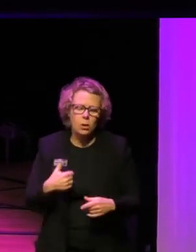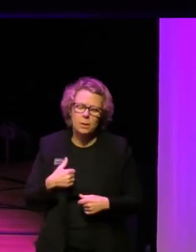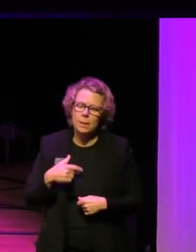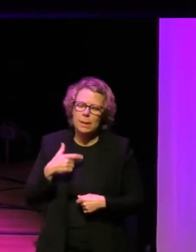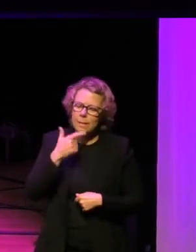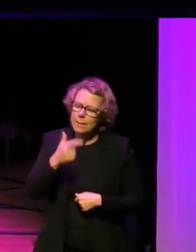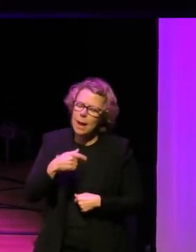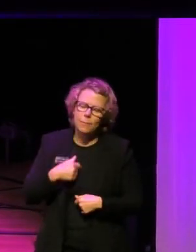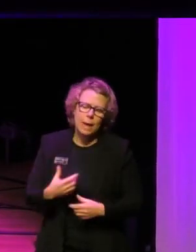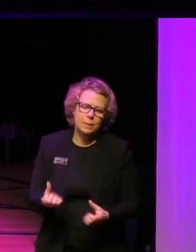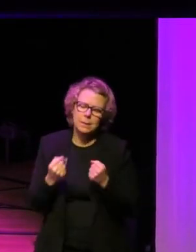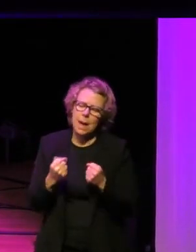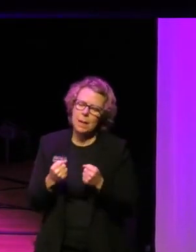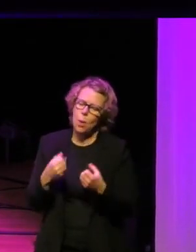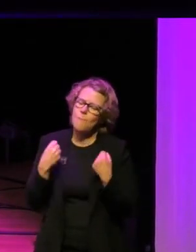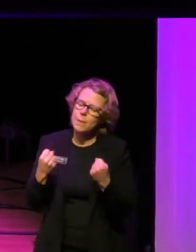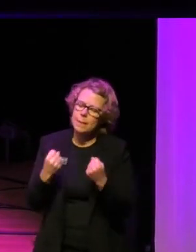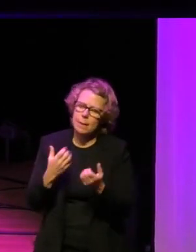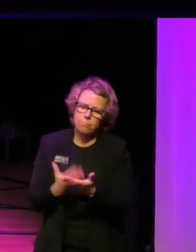och viktigt tal.